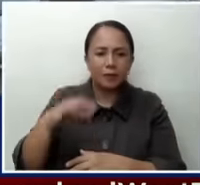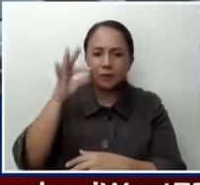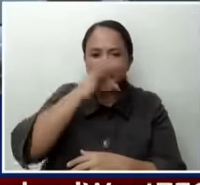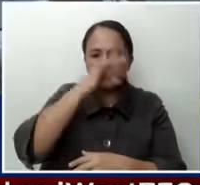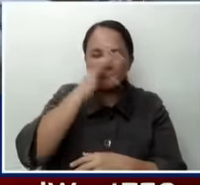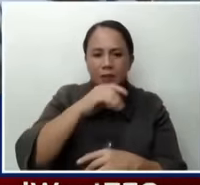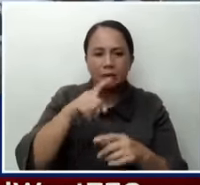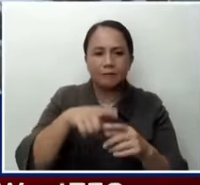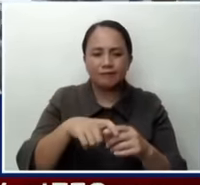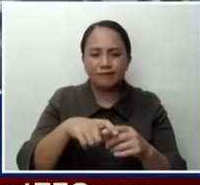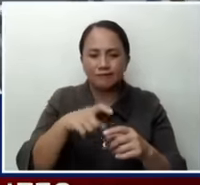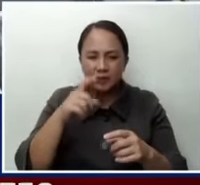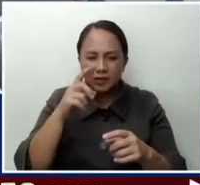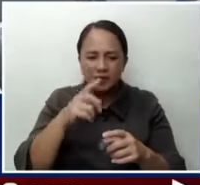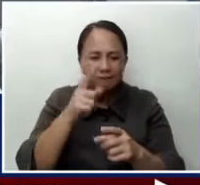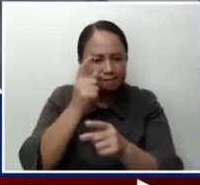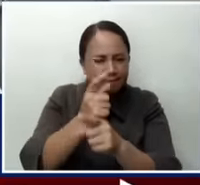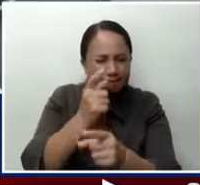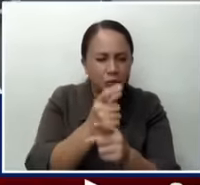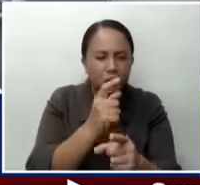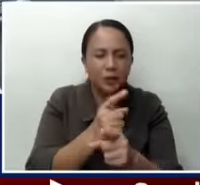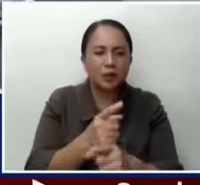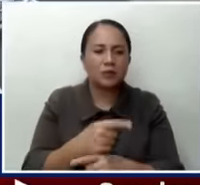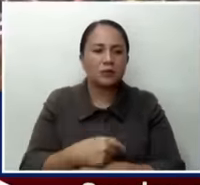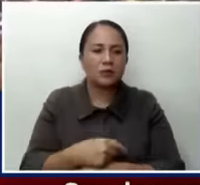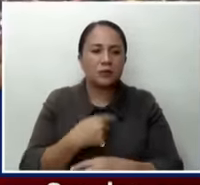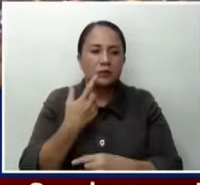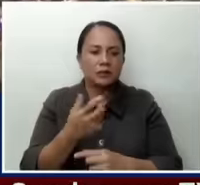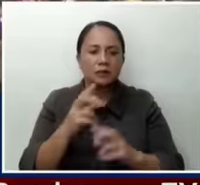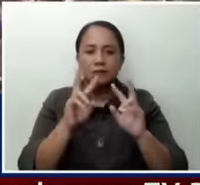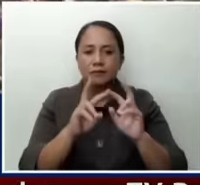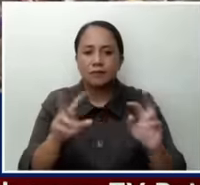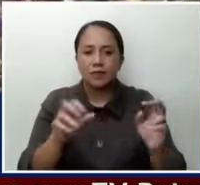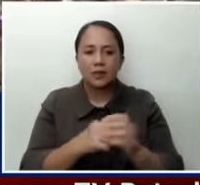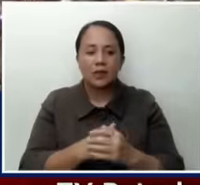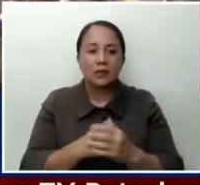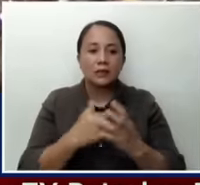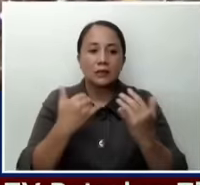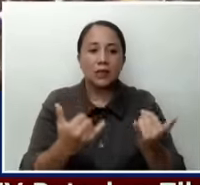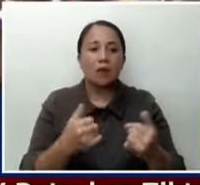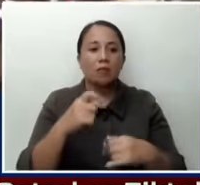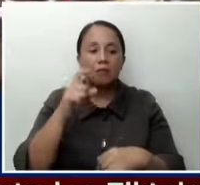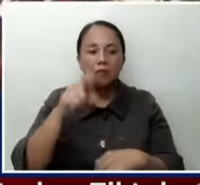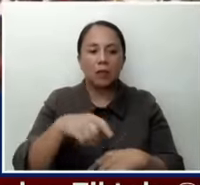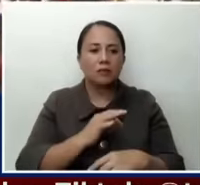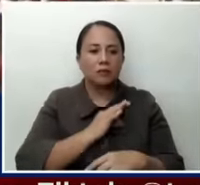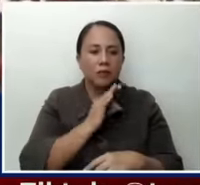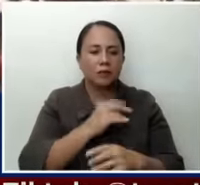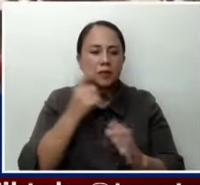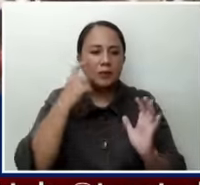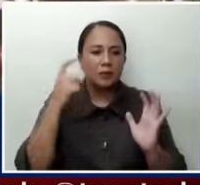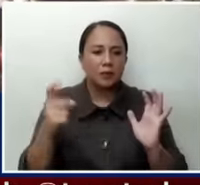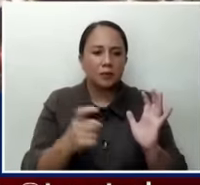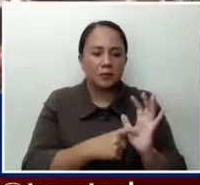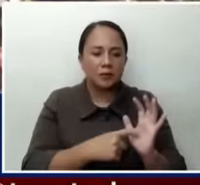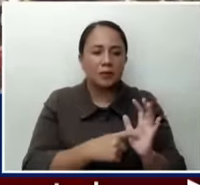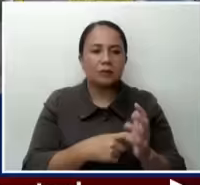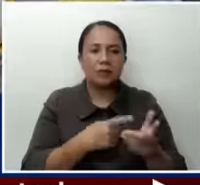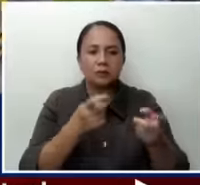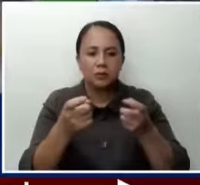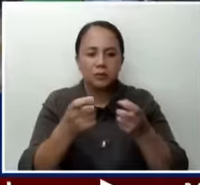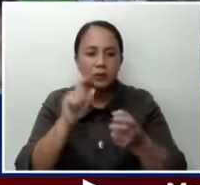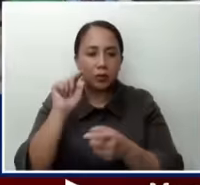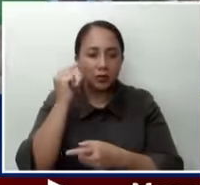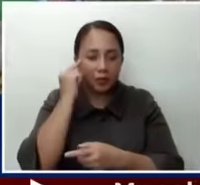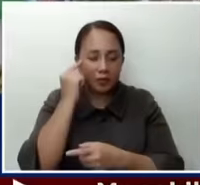tumatangkilik sa kanilang mga serbisyo, sabi ng mga mananaliksik ay oras na rin para formal na kilalanin at ma-regulate ng gobyerno